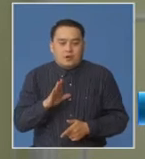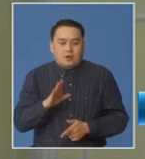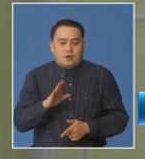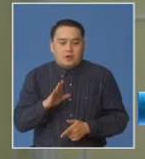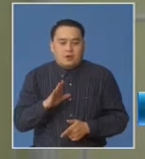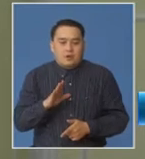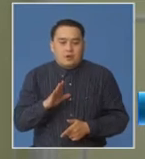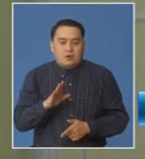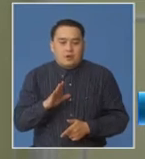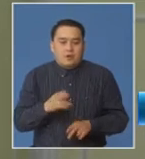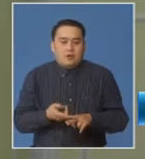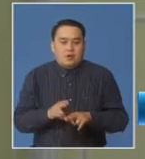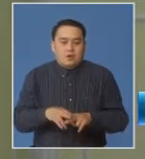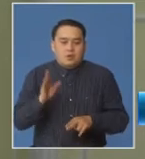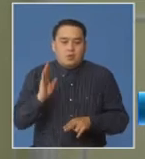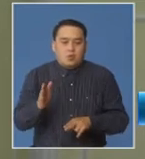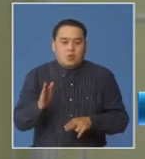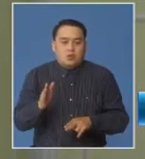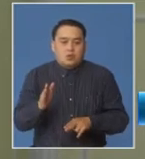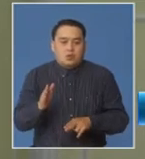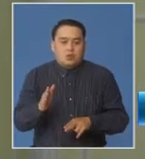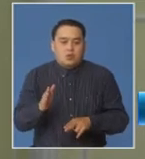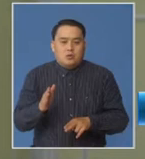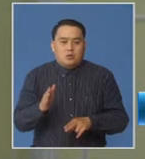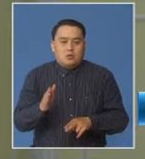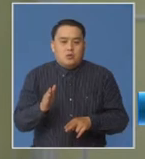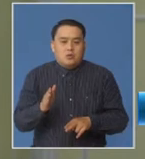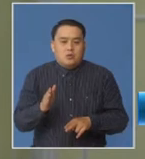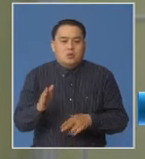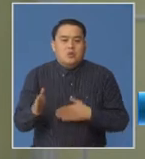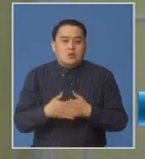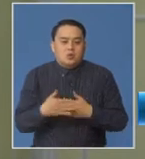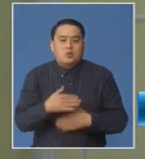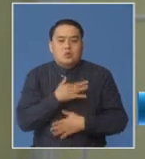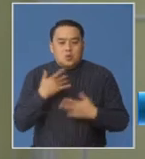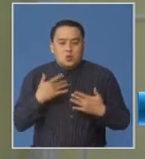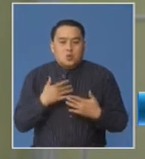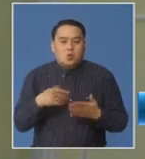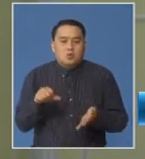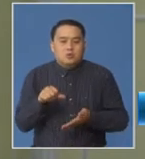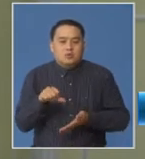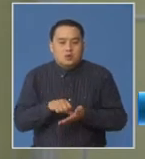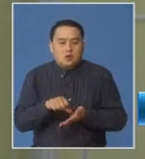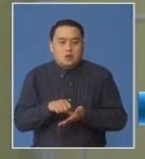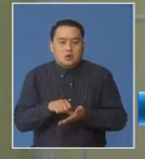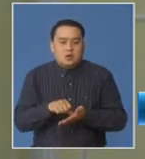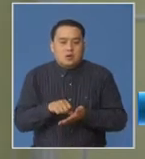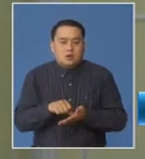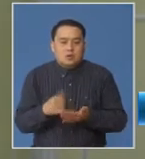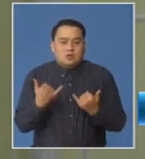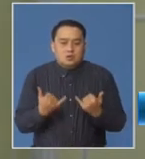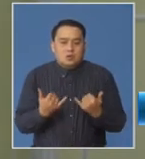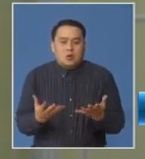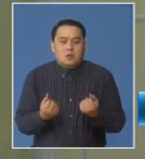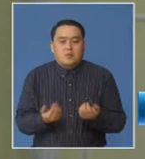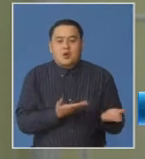Шолпан». Вот это будет, ну, еще впереди у нас тоже много постановок ожидается. Дайберса. Сейчас мы